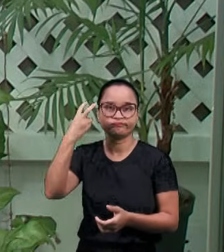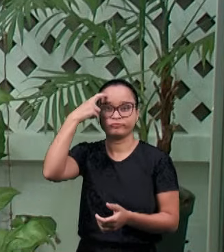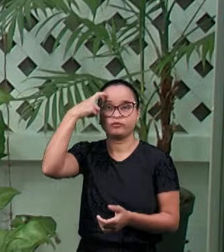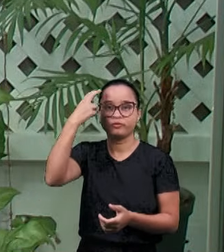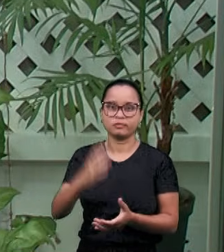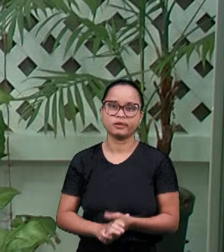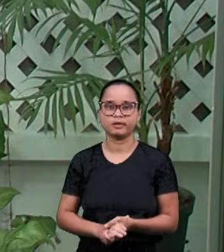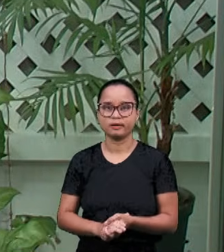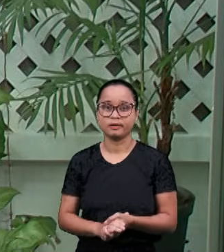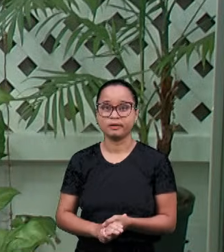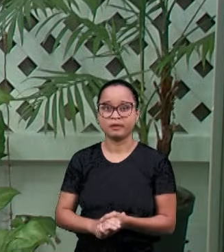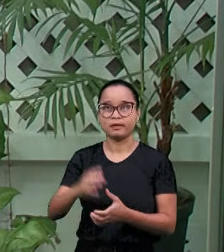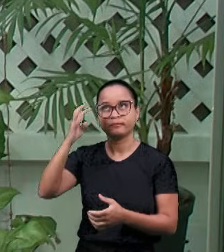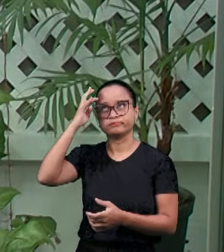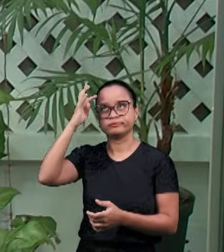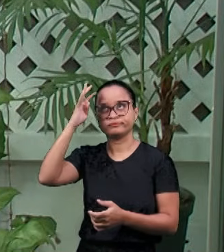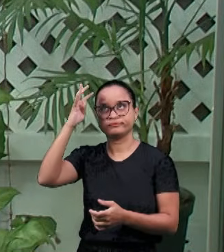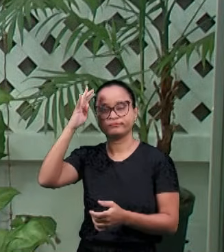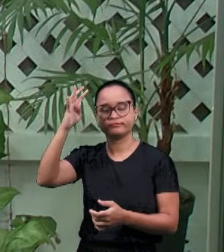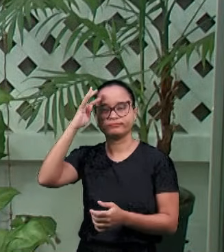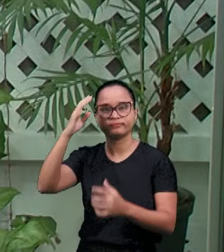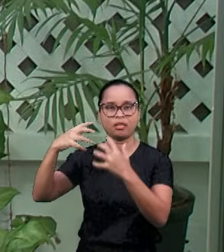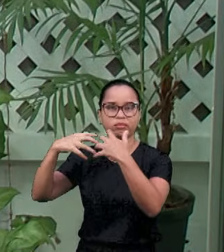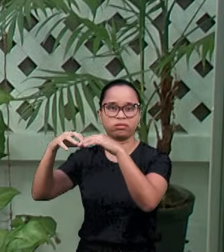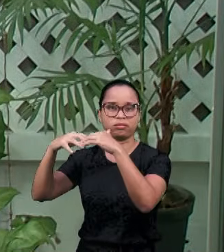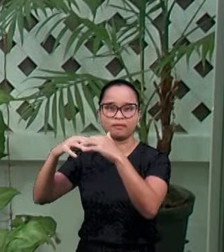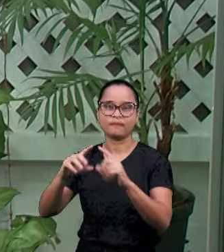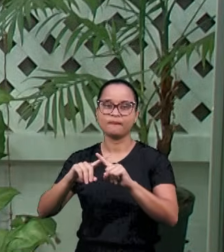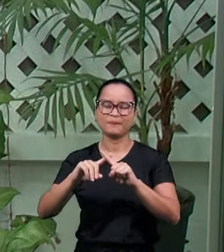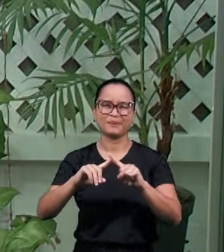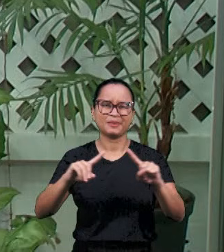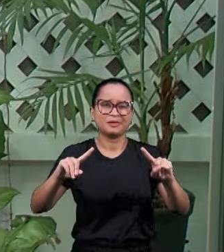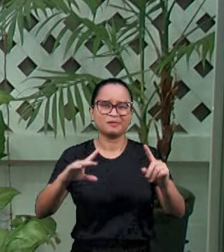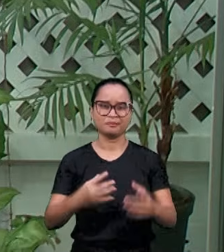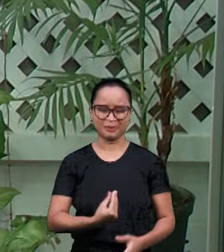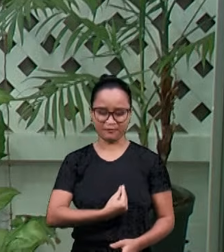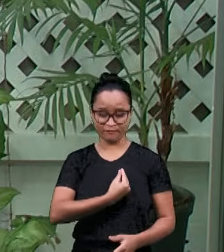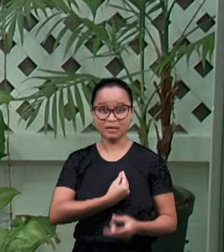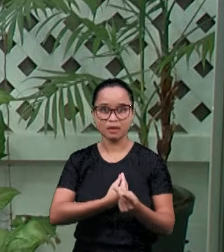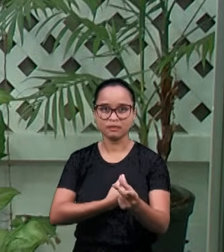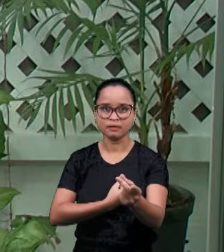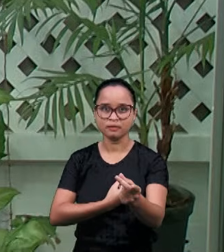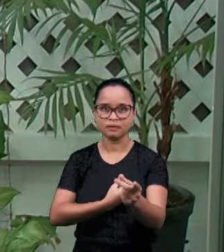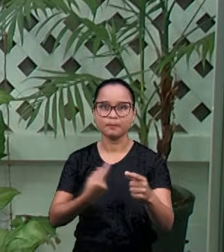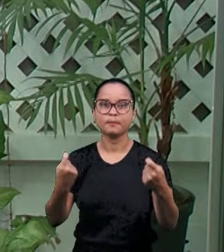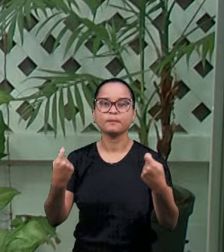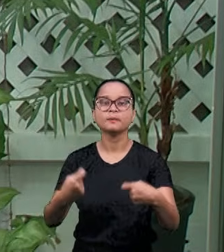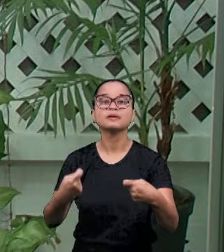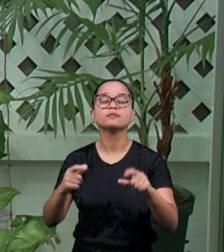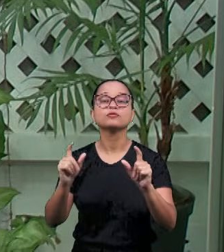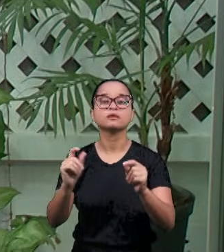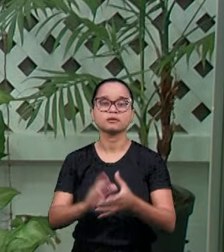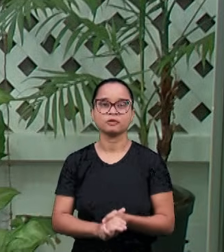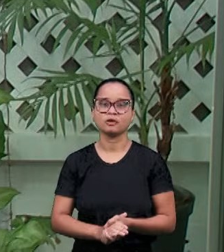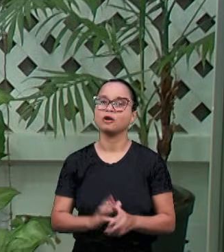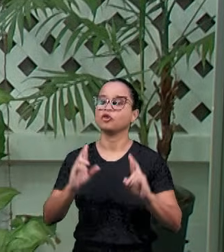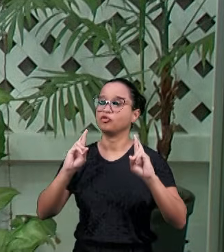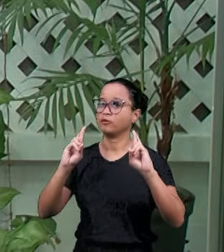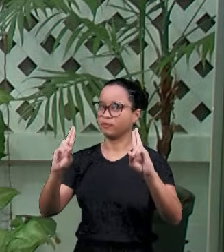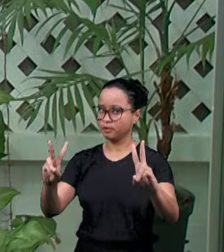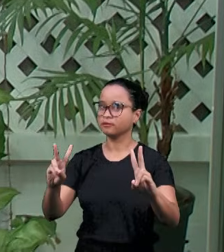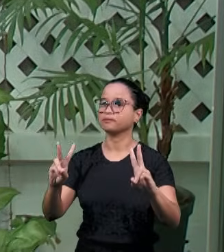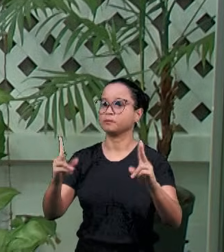culturel, mental, d'une certaine manière, c'est valide. Mais pour la vie éternelle, il est nécessaire une autre façon